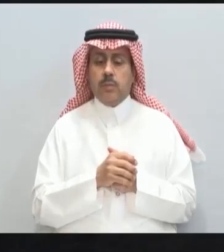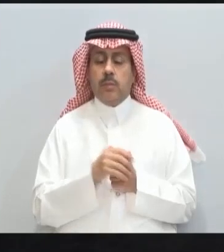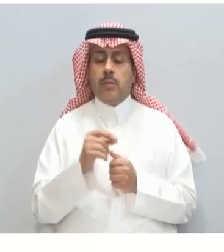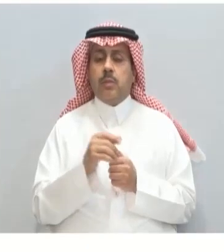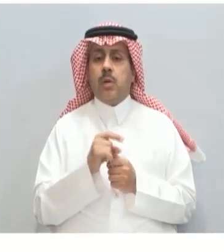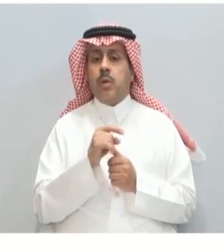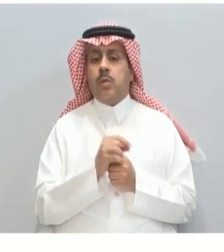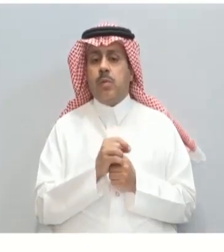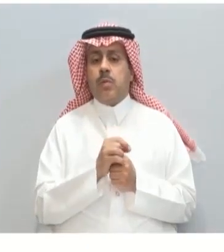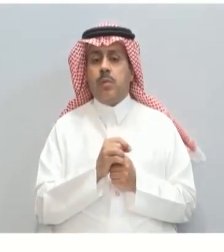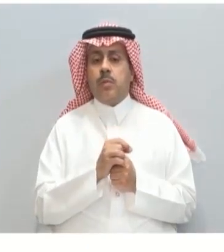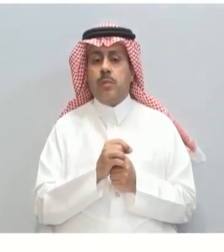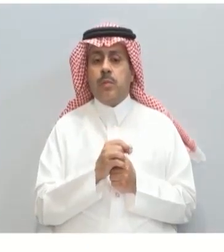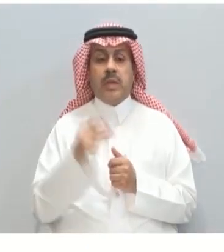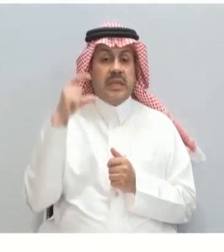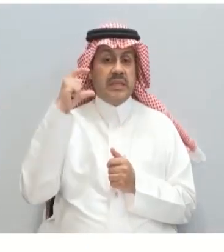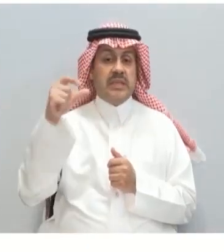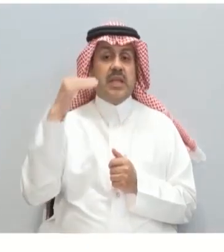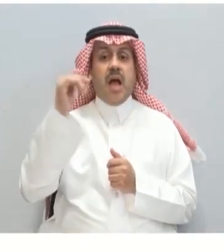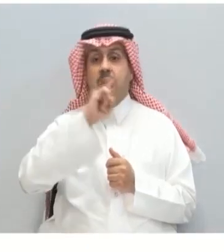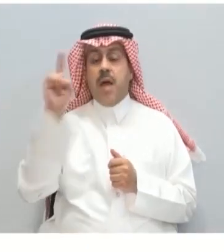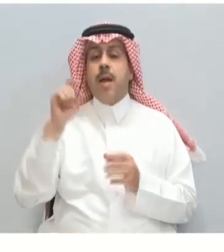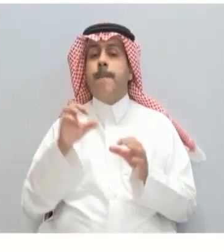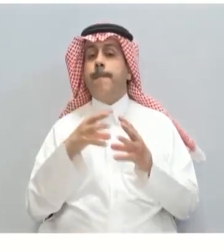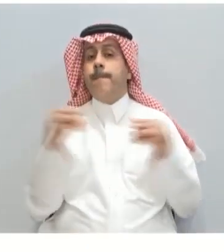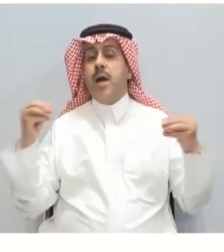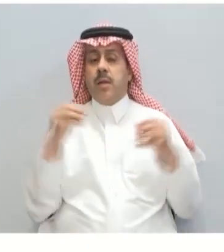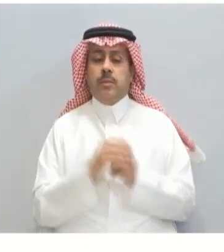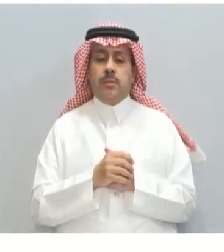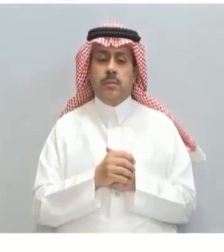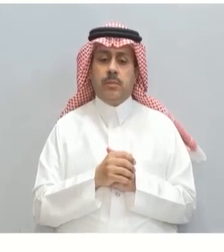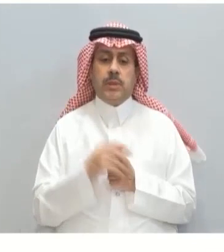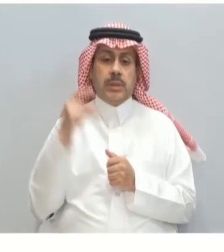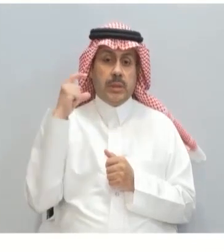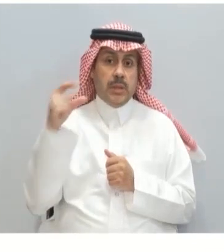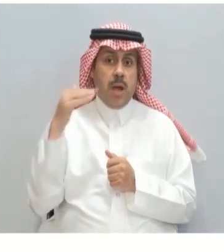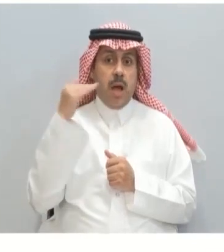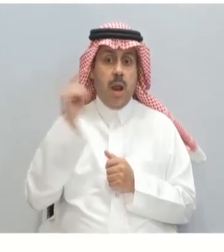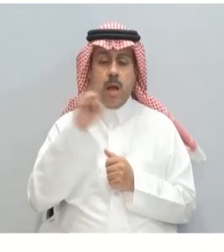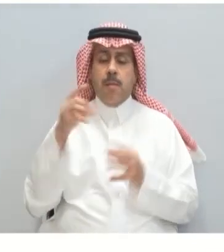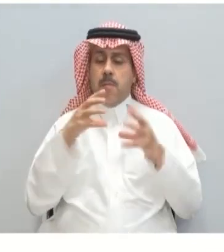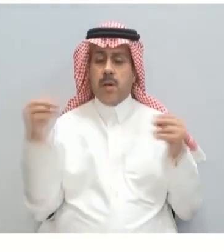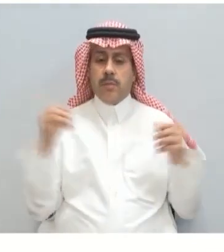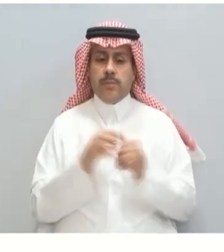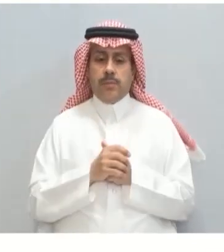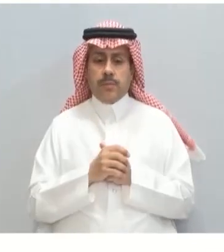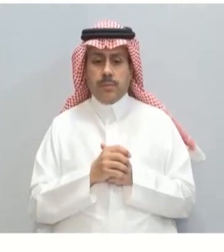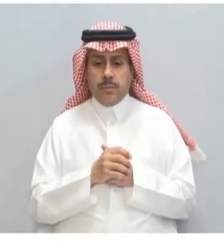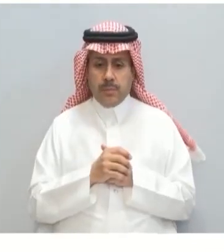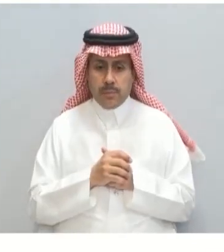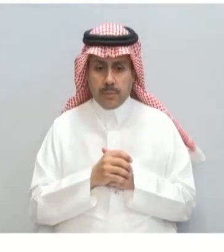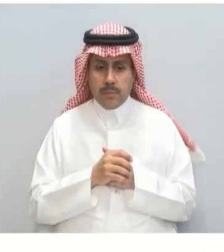تتخذوا ايمانكم دخلا ما المراد هنا بقوله تعالى دخلا قد مر معنا في ايات